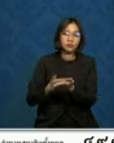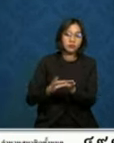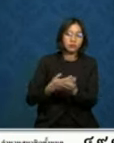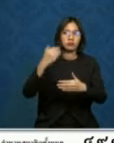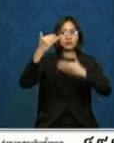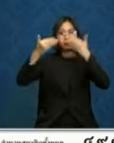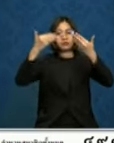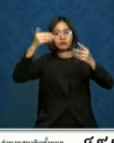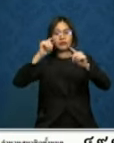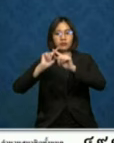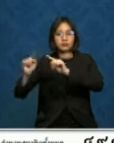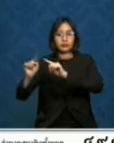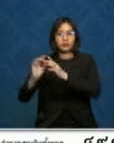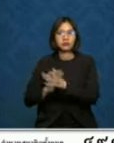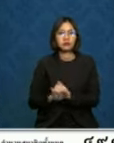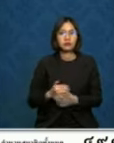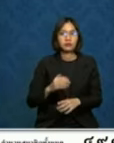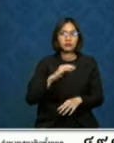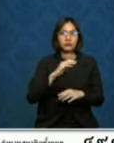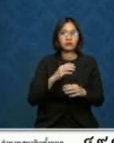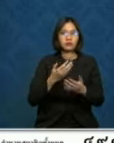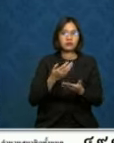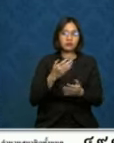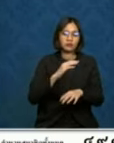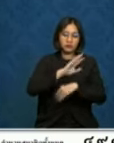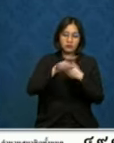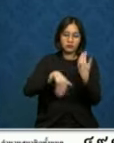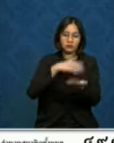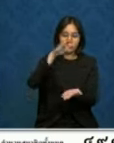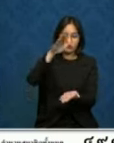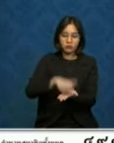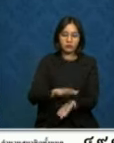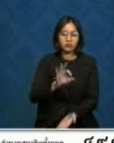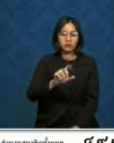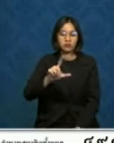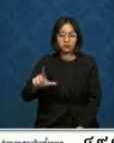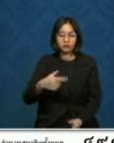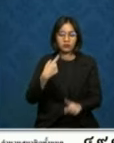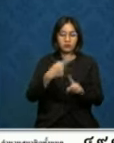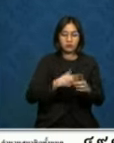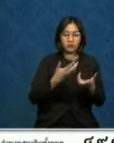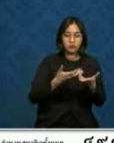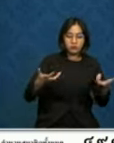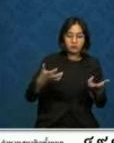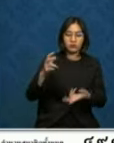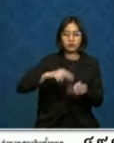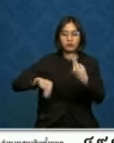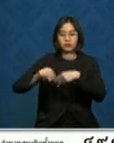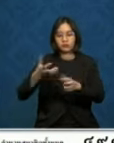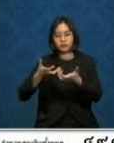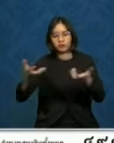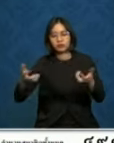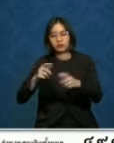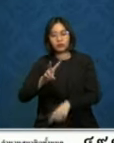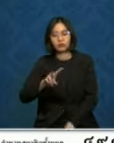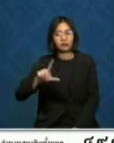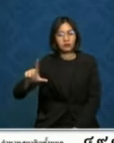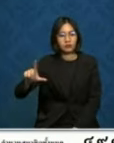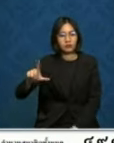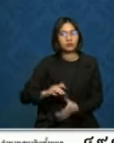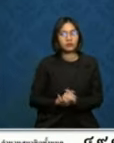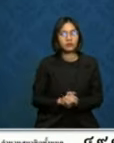การรวมเป็นเงินมากกว่า9ล้านบาทเป็นค่าเช่าทรัพย์สินและค่าบำรุงรักษาครุพันธ์มากกว่า2ล้านบ